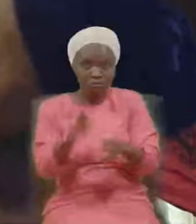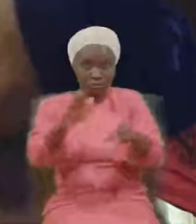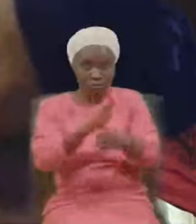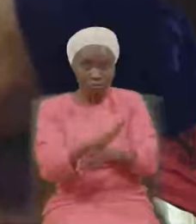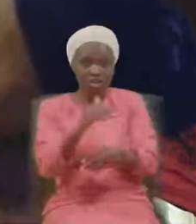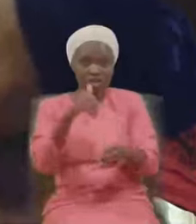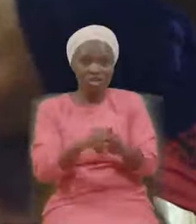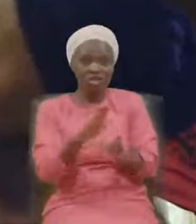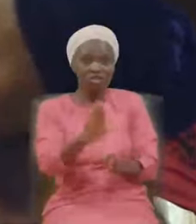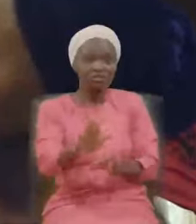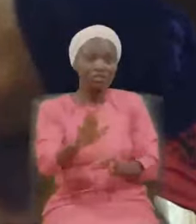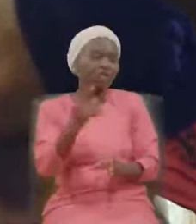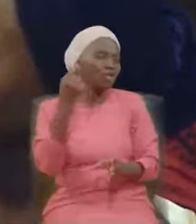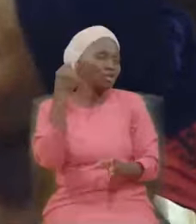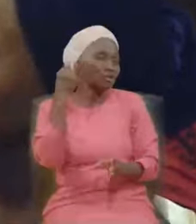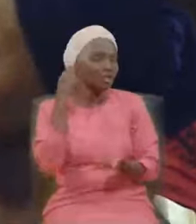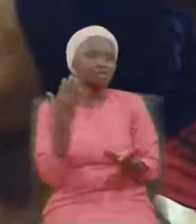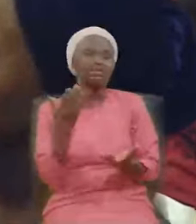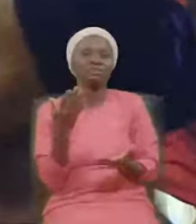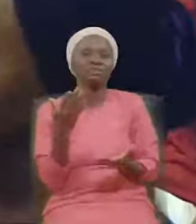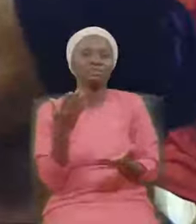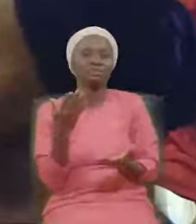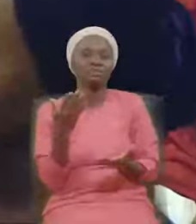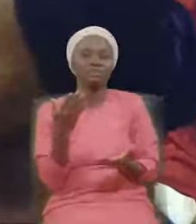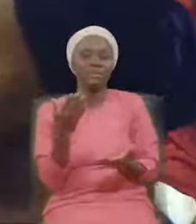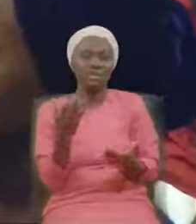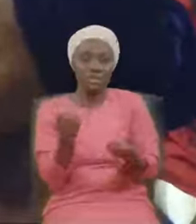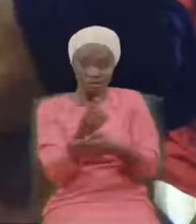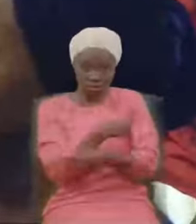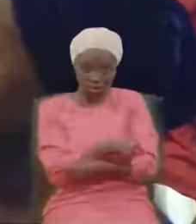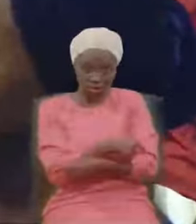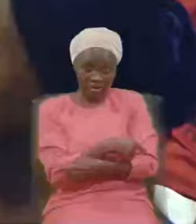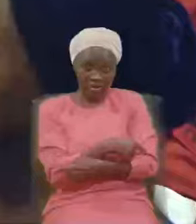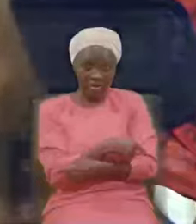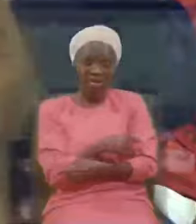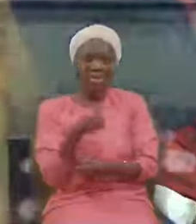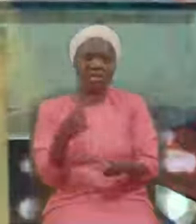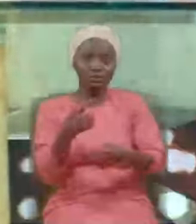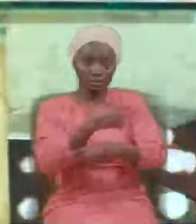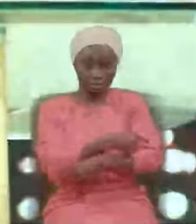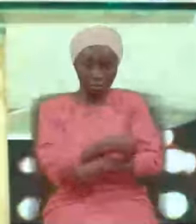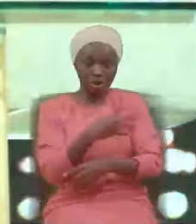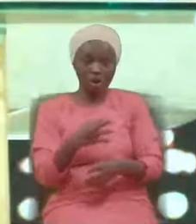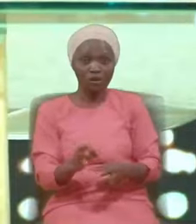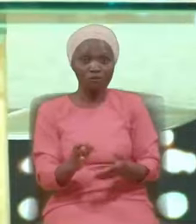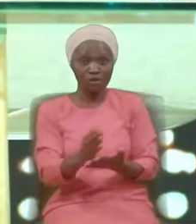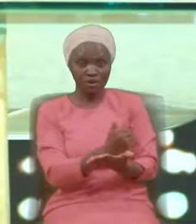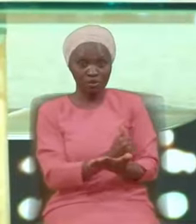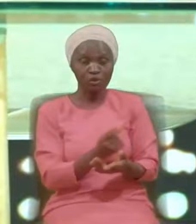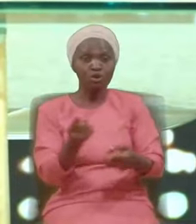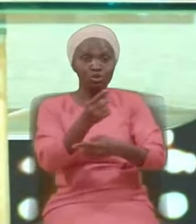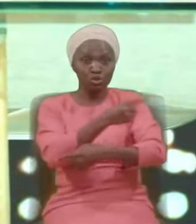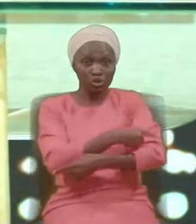accomplie. Aujourd'hui, le jour de guérison. Aujourd'hui, le jour de réponse aux prières.